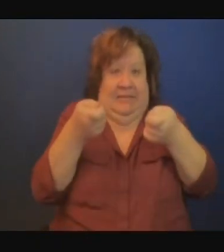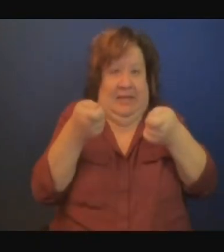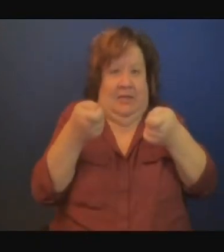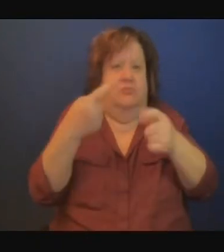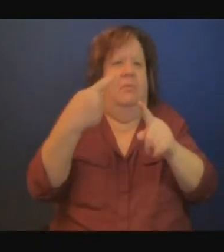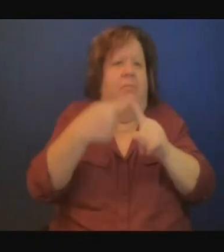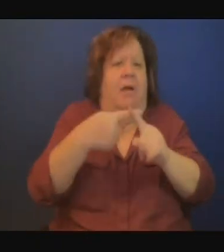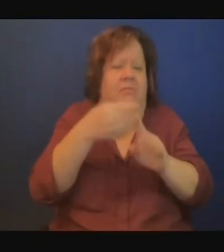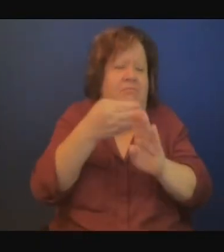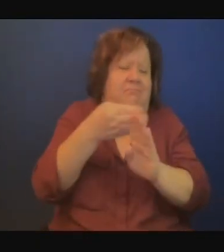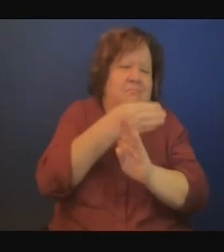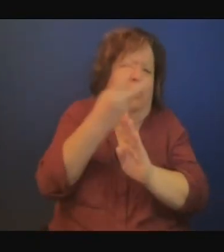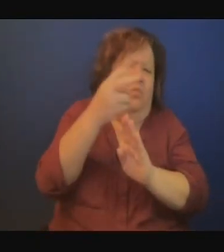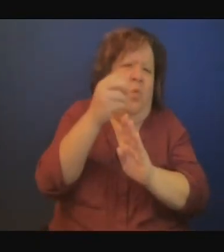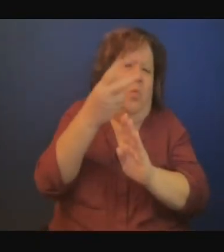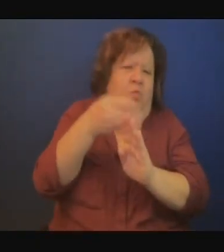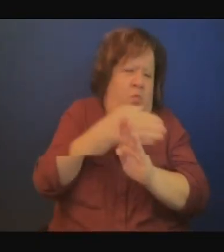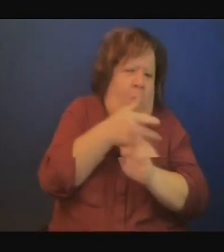Et